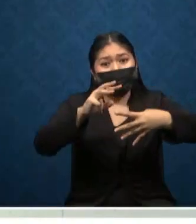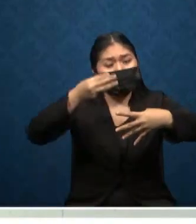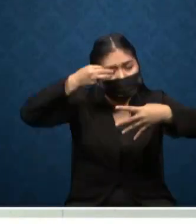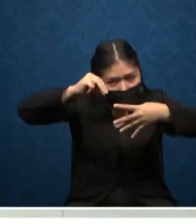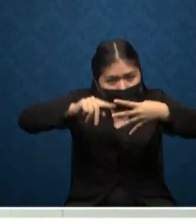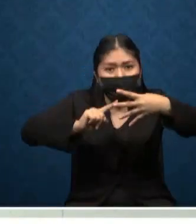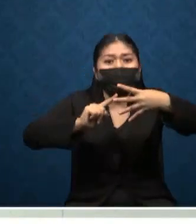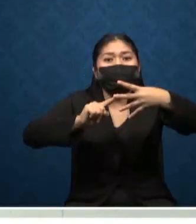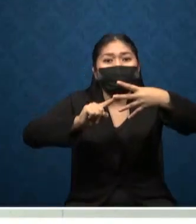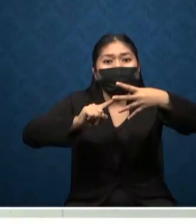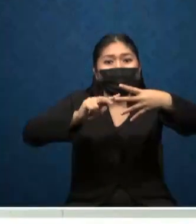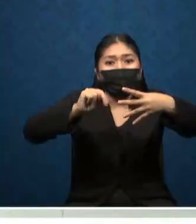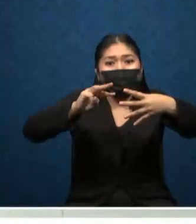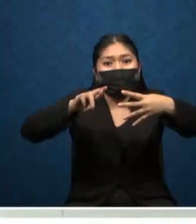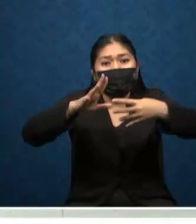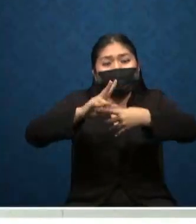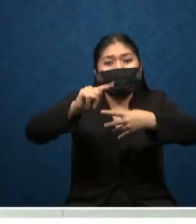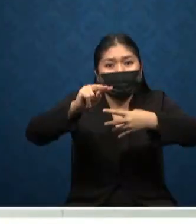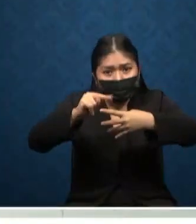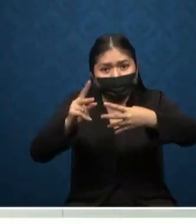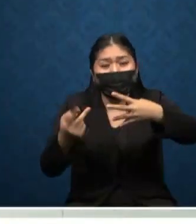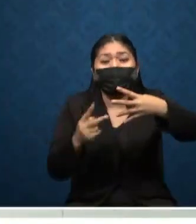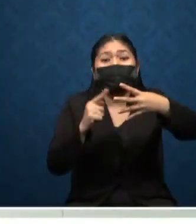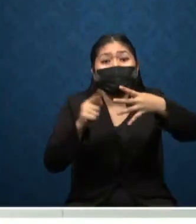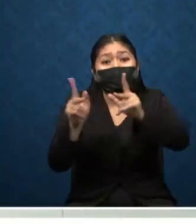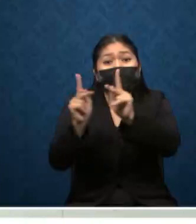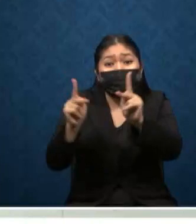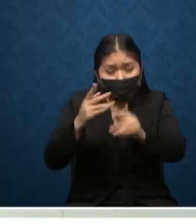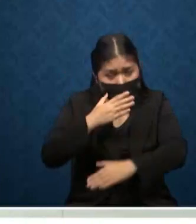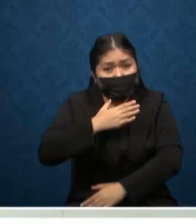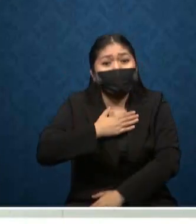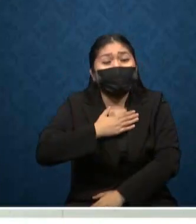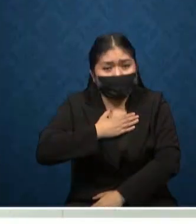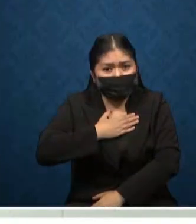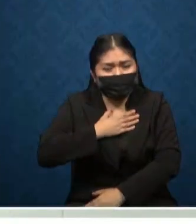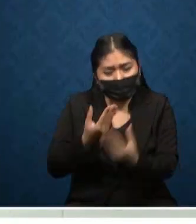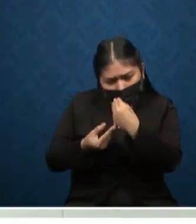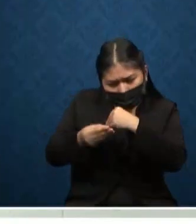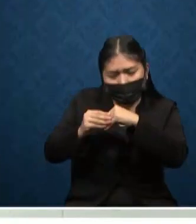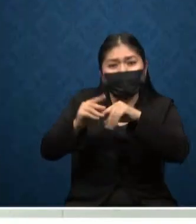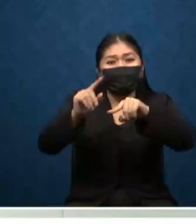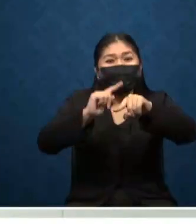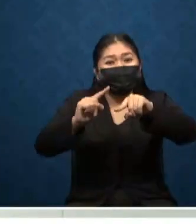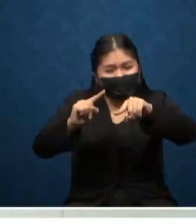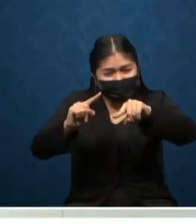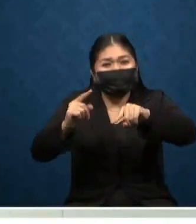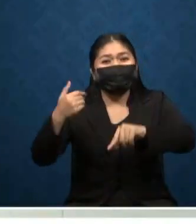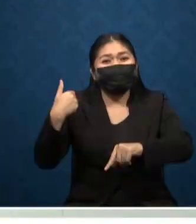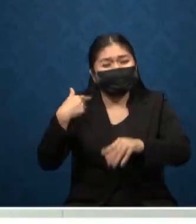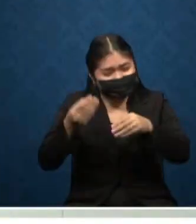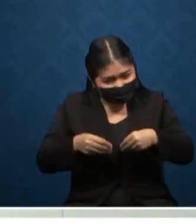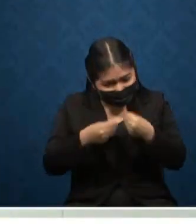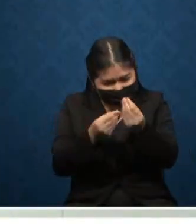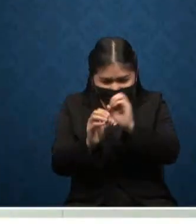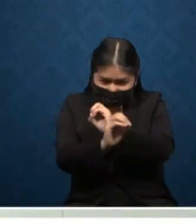ตันกับท่านอวละ2ท่านเป็นกรรมการในคณะของผมอยู่แล้วแล้วก็ได้ช่วยเสริมเติมแต่งให้หลายอย่างมันชัดเจนม